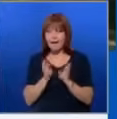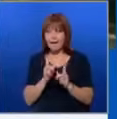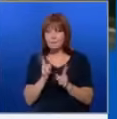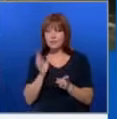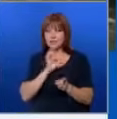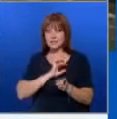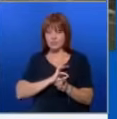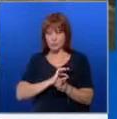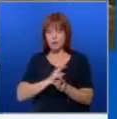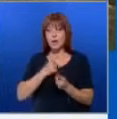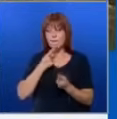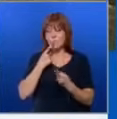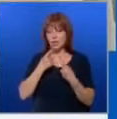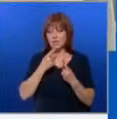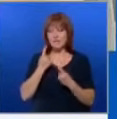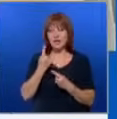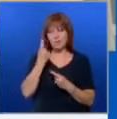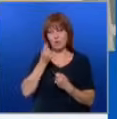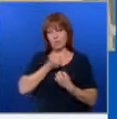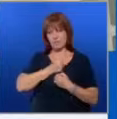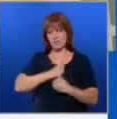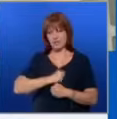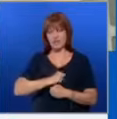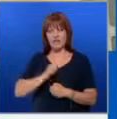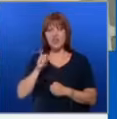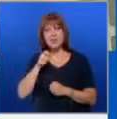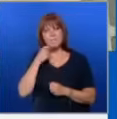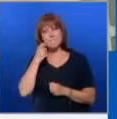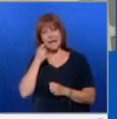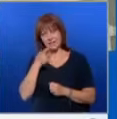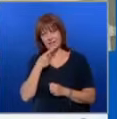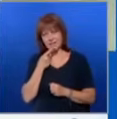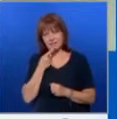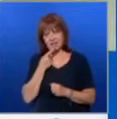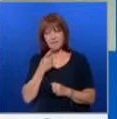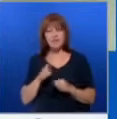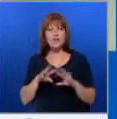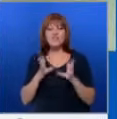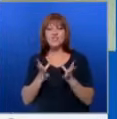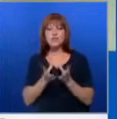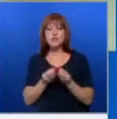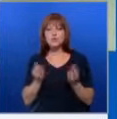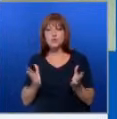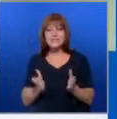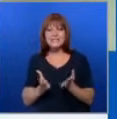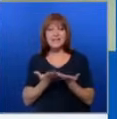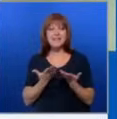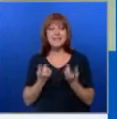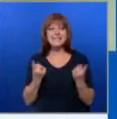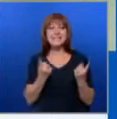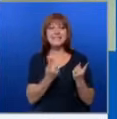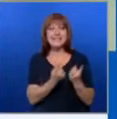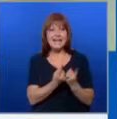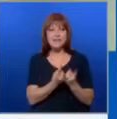това, но по разказа на един от потърпевшите, мисля, че на майката, всичко е станало с среща